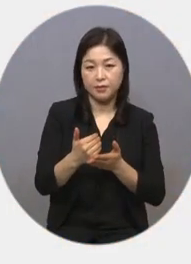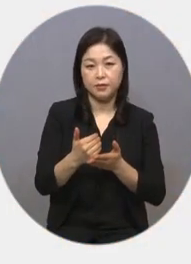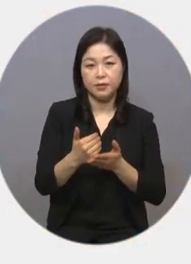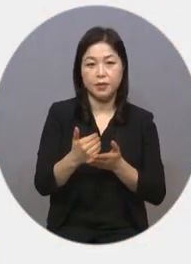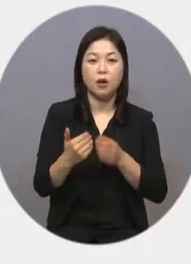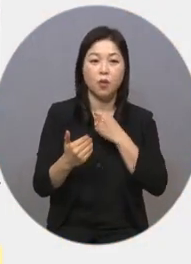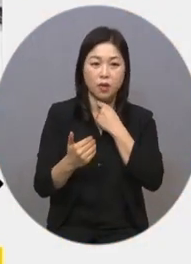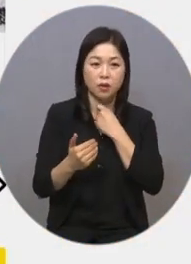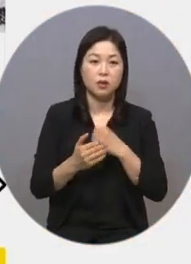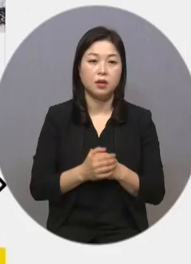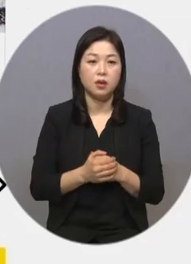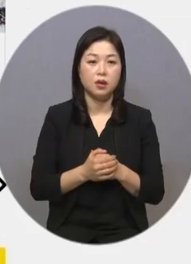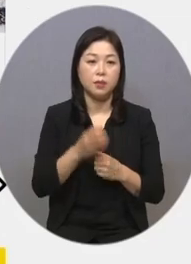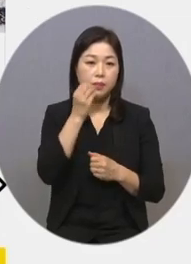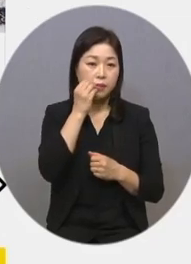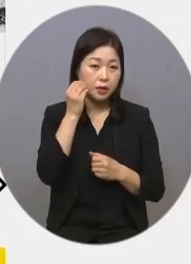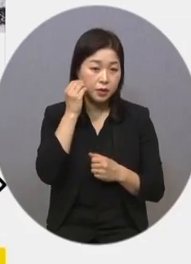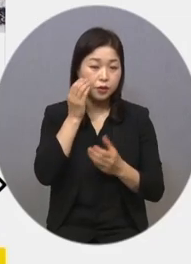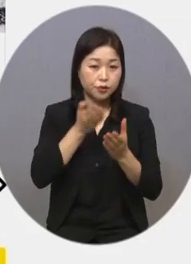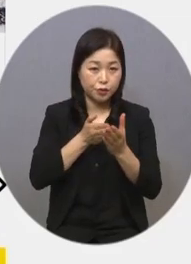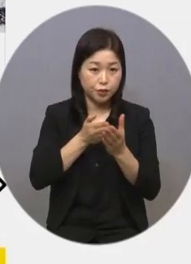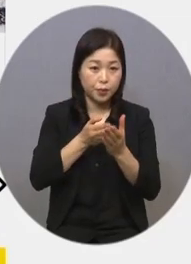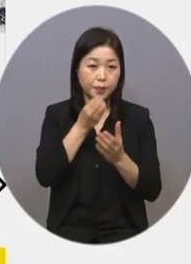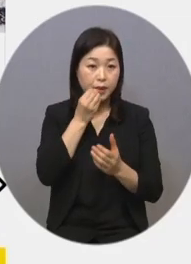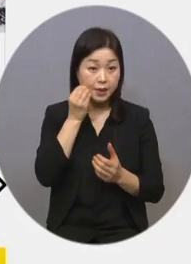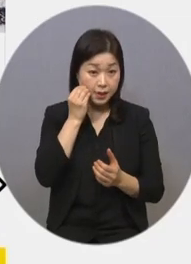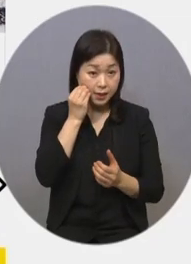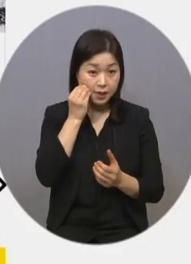뉴스 홈페이지 또는 전자우편